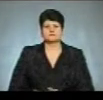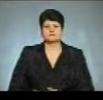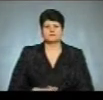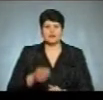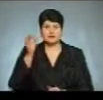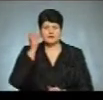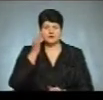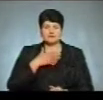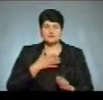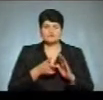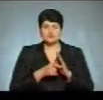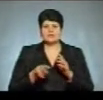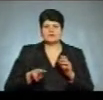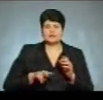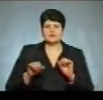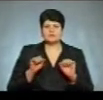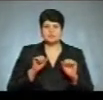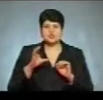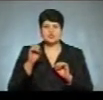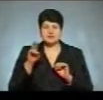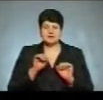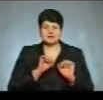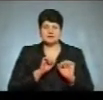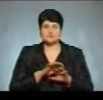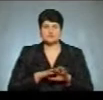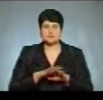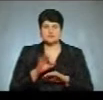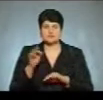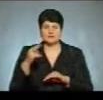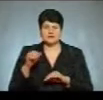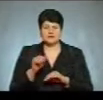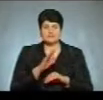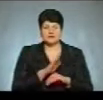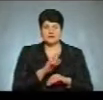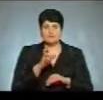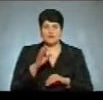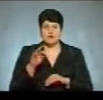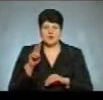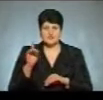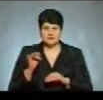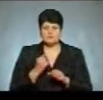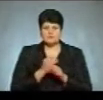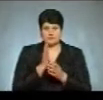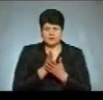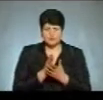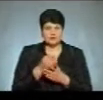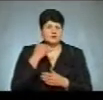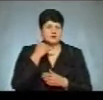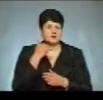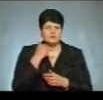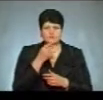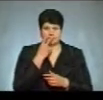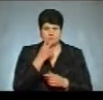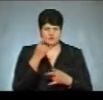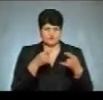Нагадаю, у нашій студії директор департаменту соціального захисту населення облдержадміністрації Вадим Боярський. Ми працюємо у прямому ефірі. Телефон студії бачите